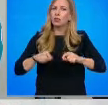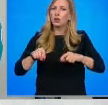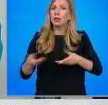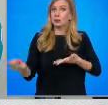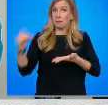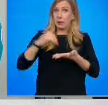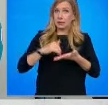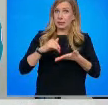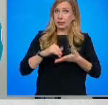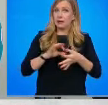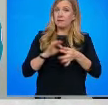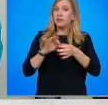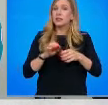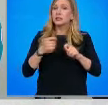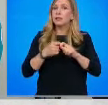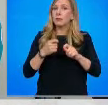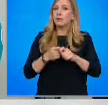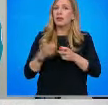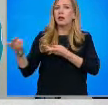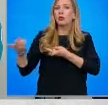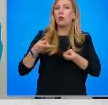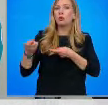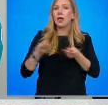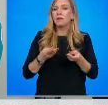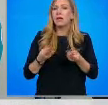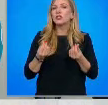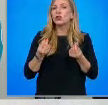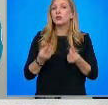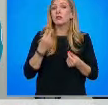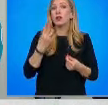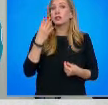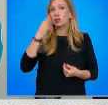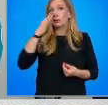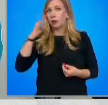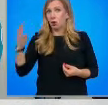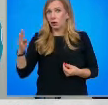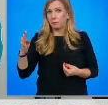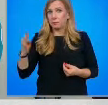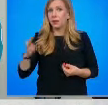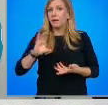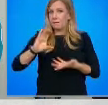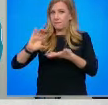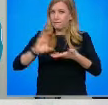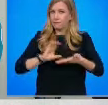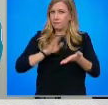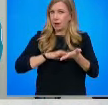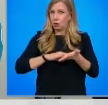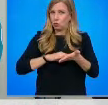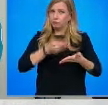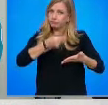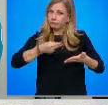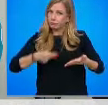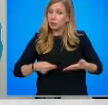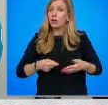пристигнали във връзка с извършени доставки на стойност 24 милиона. Само, че в същия този